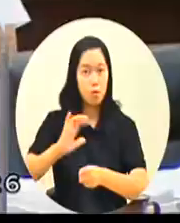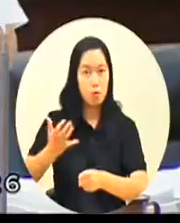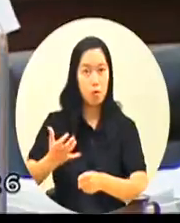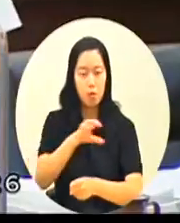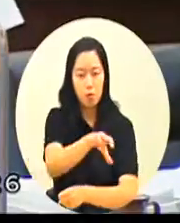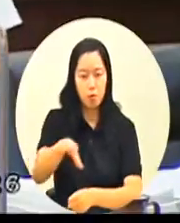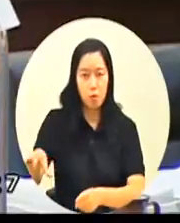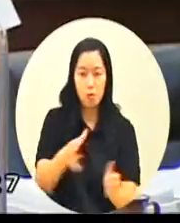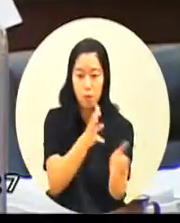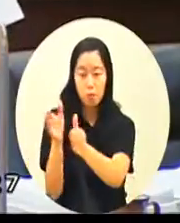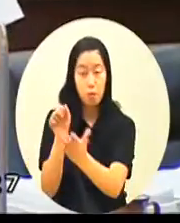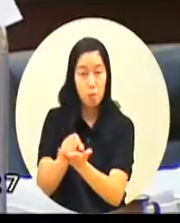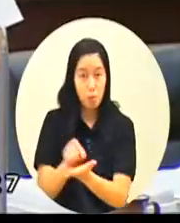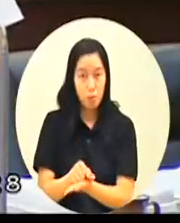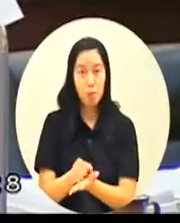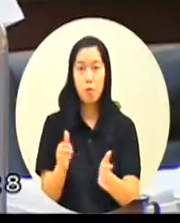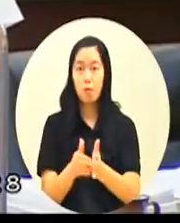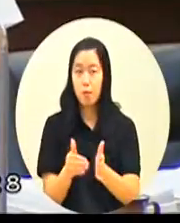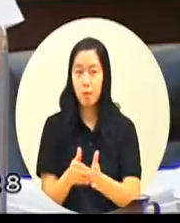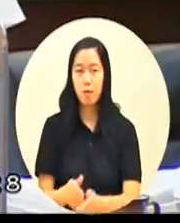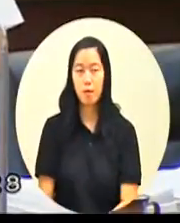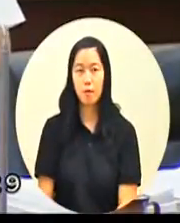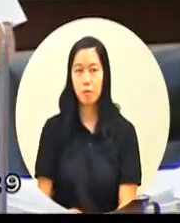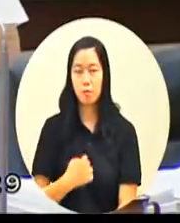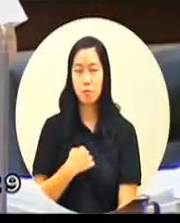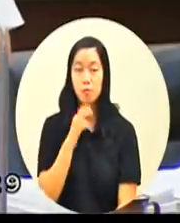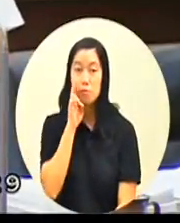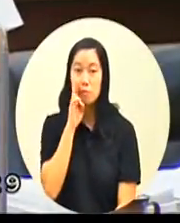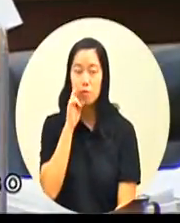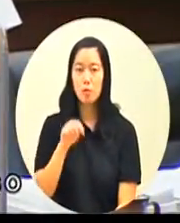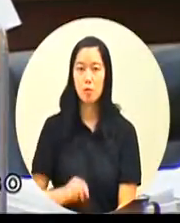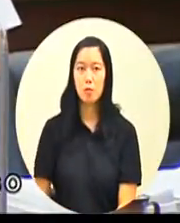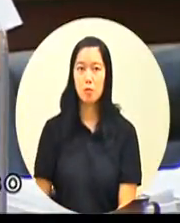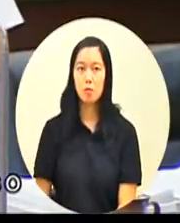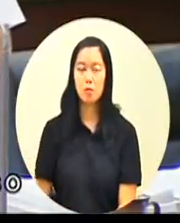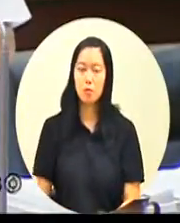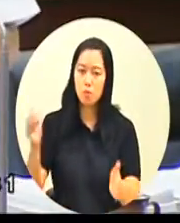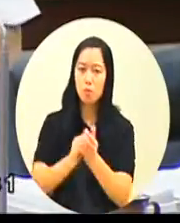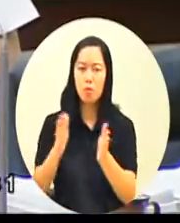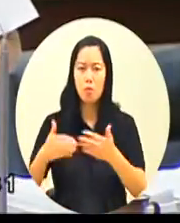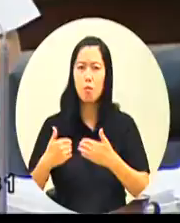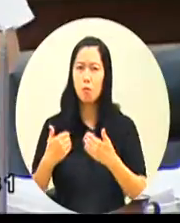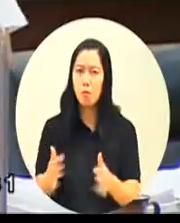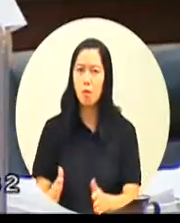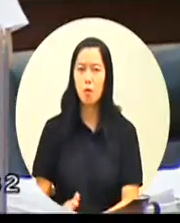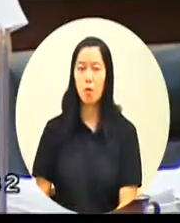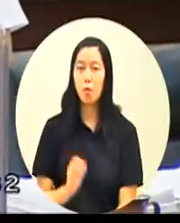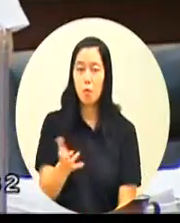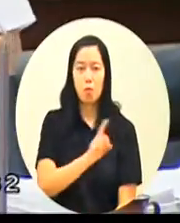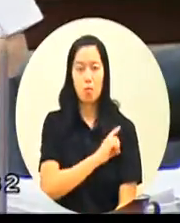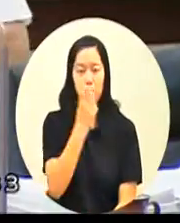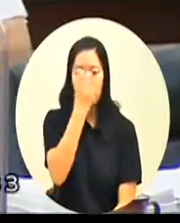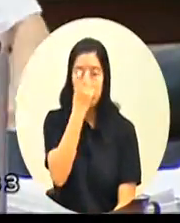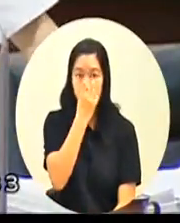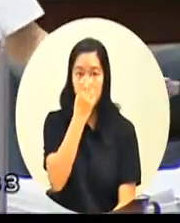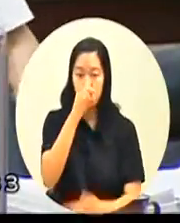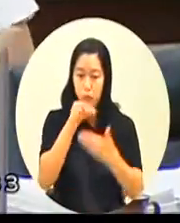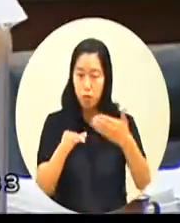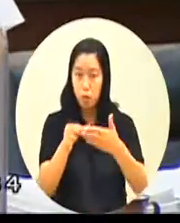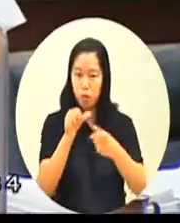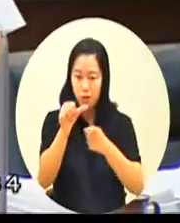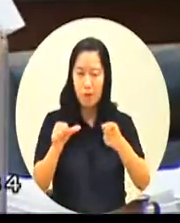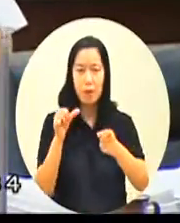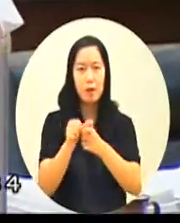做了调查，本席的认为是到底要不要，因为自治条例只有5年，我们眼看1年就